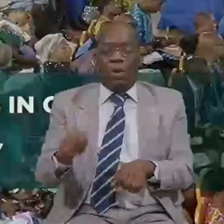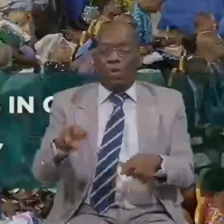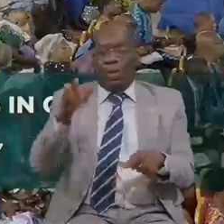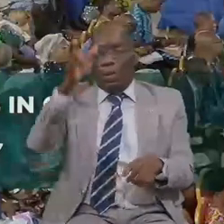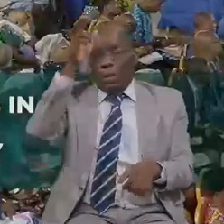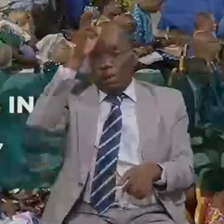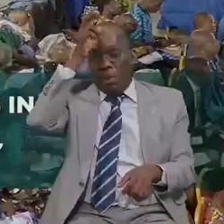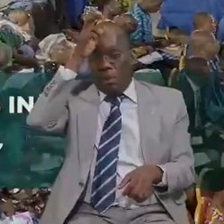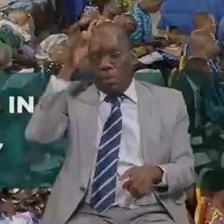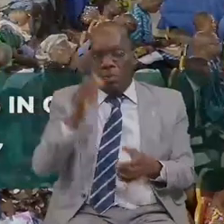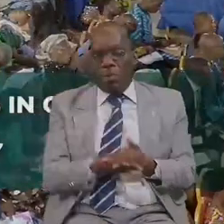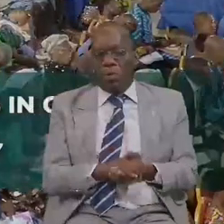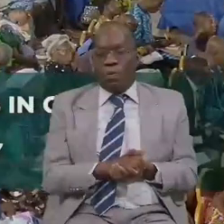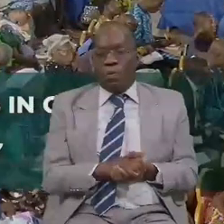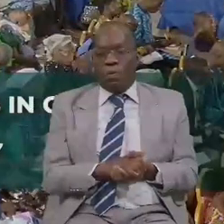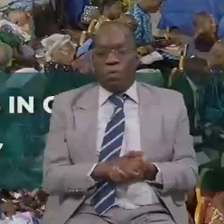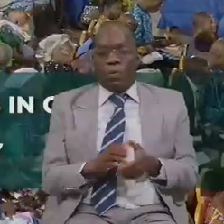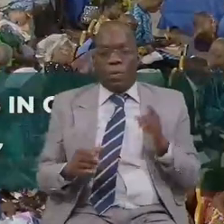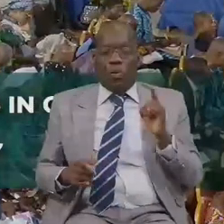les œuvres du diable.